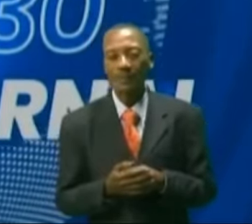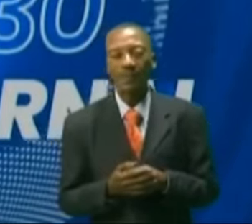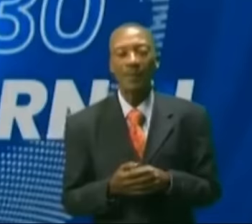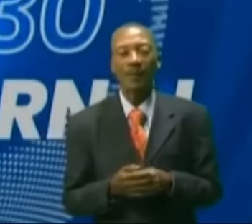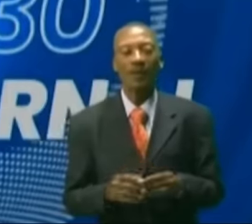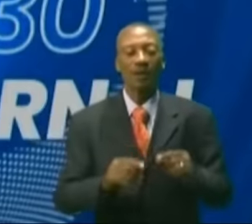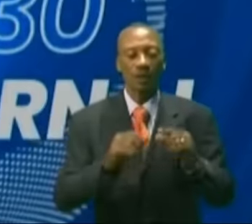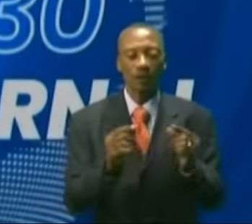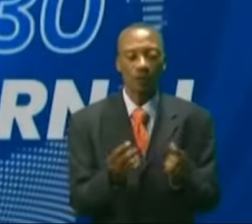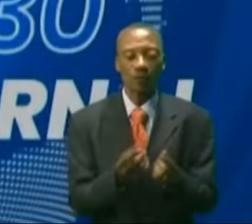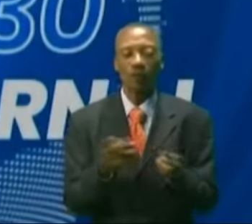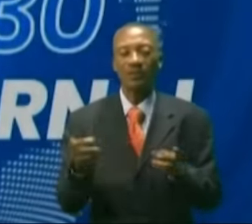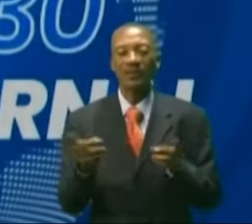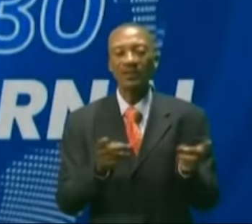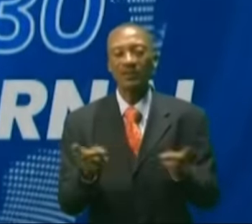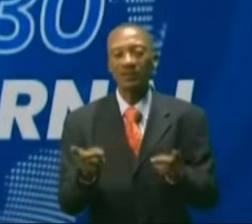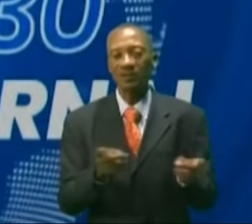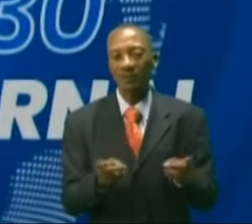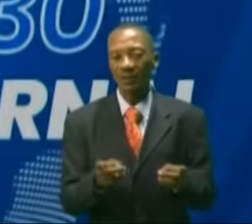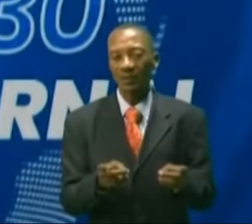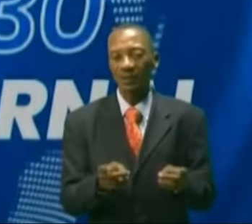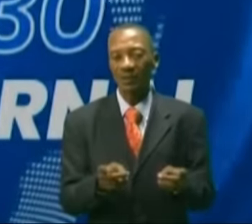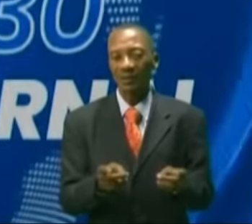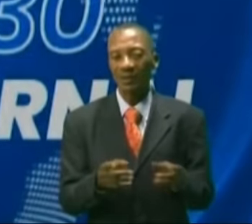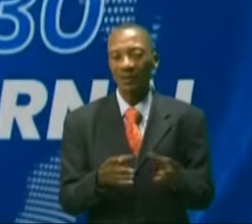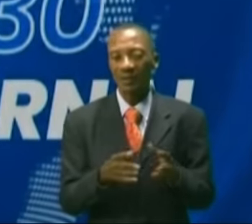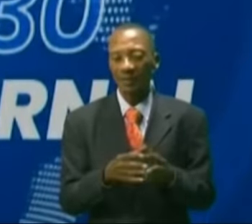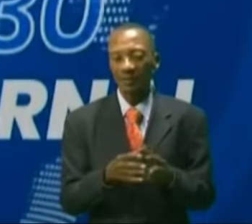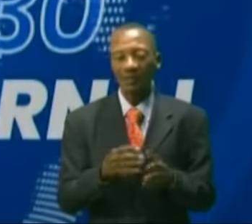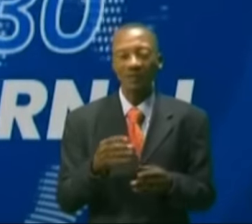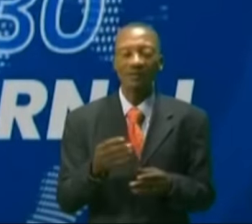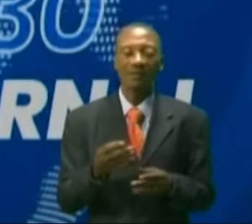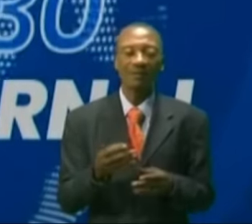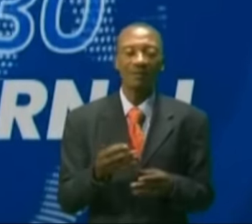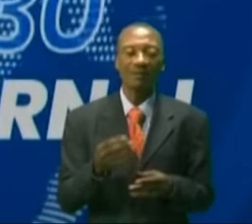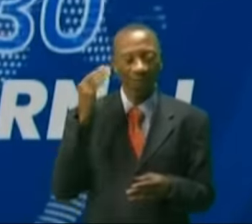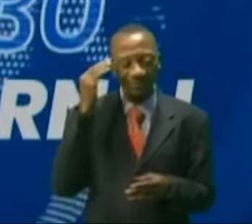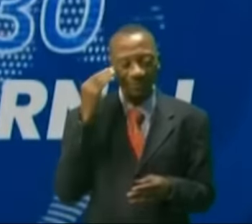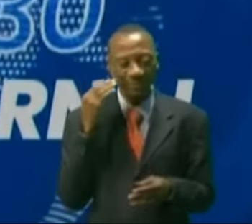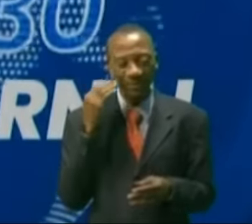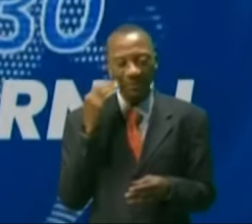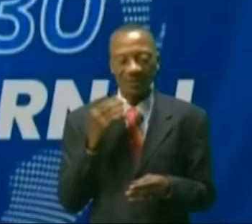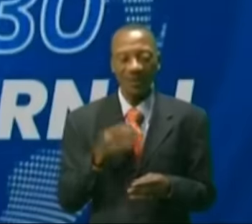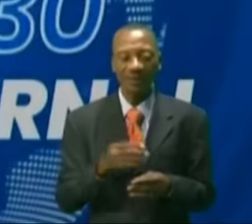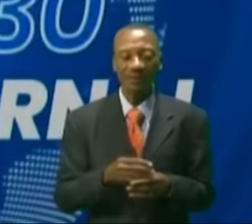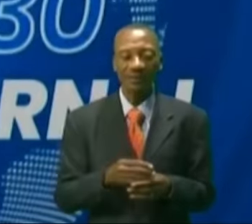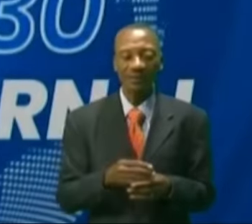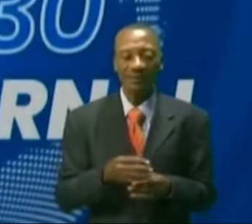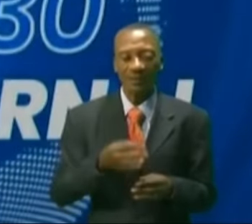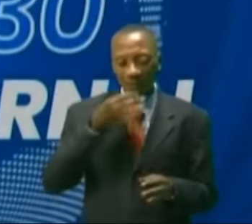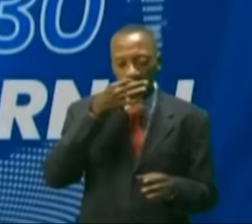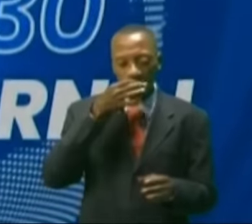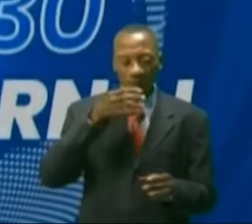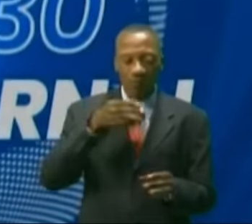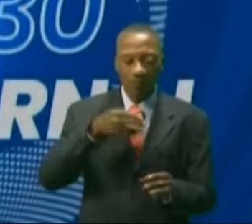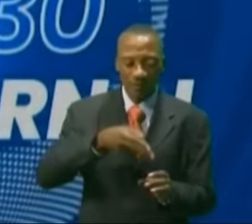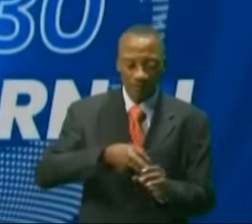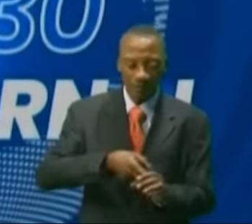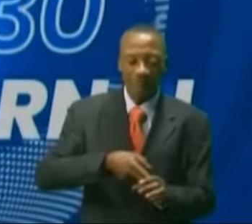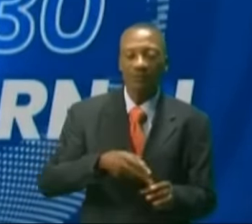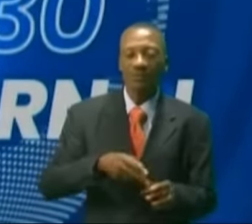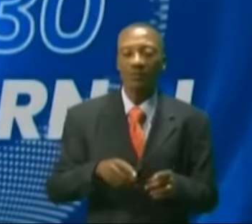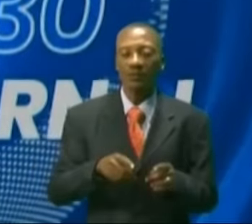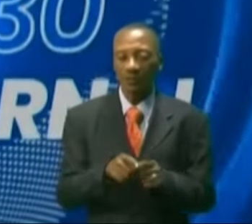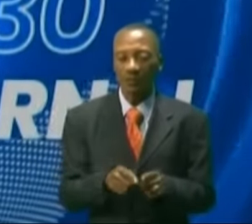Ressources hydrauliques et électricité. Au centre, les problèmes liés à la desserte en eau potable et en